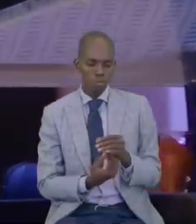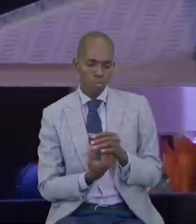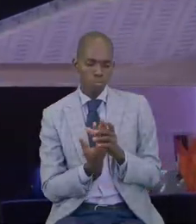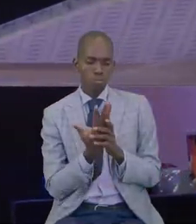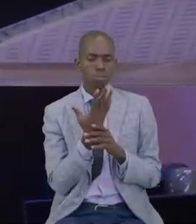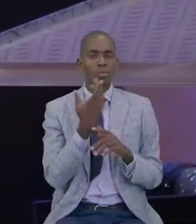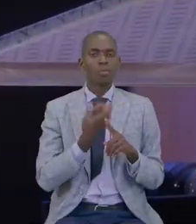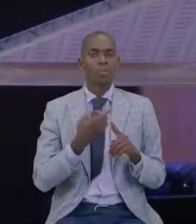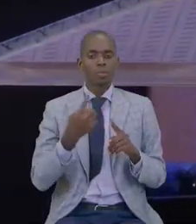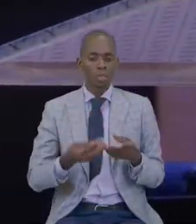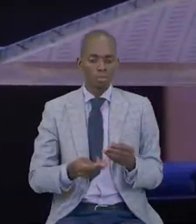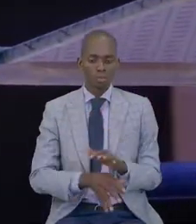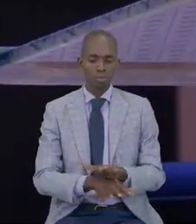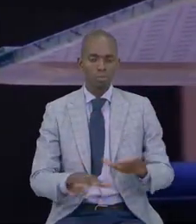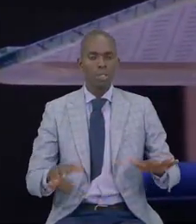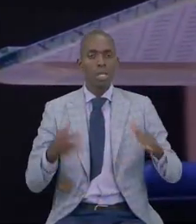donnait.